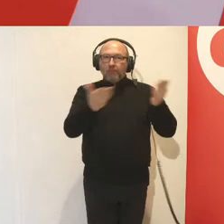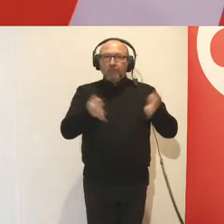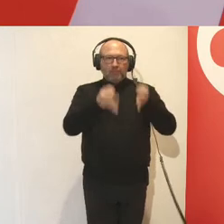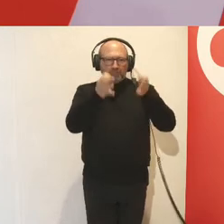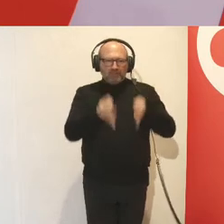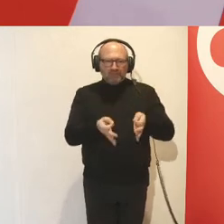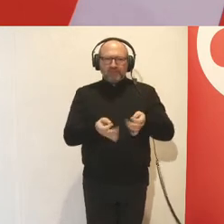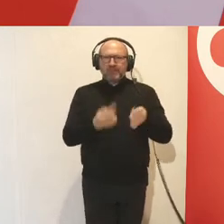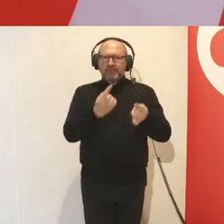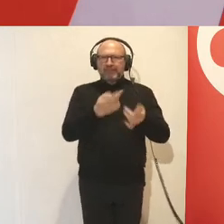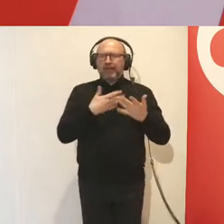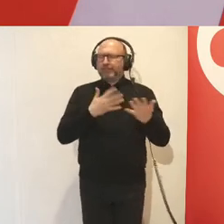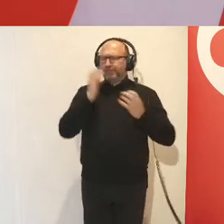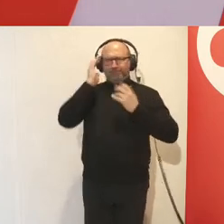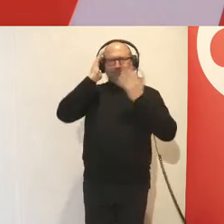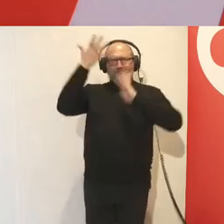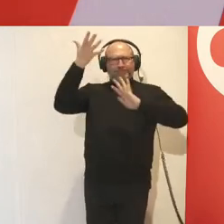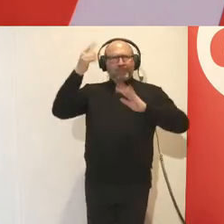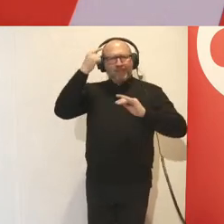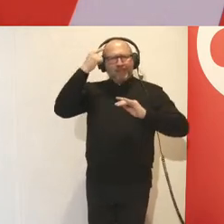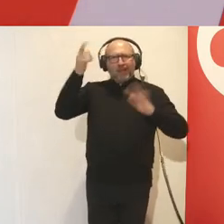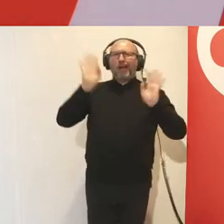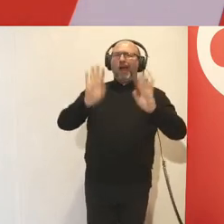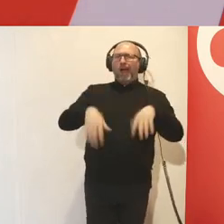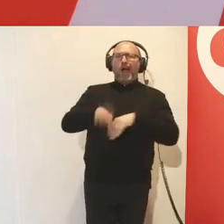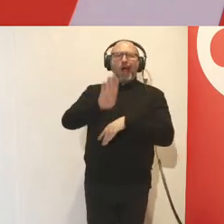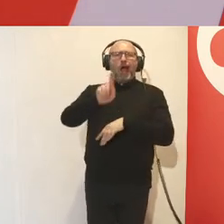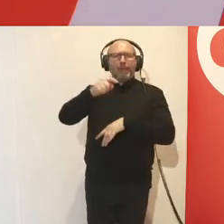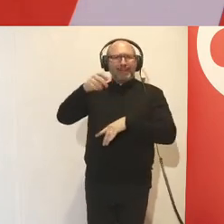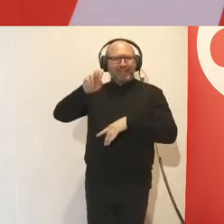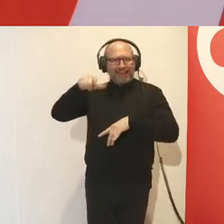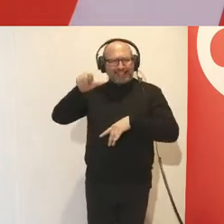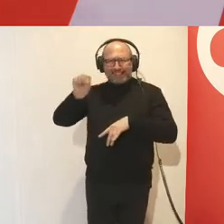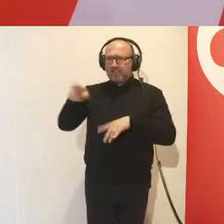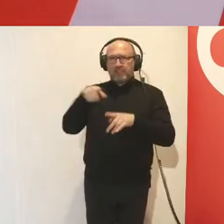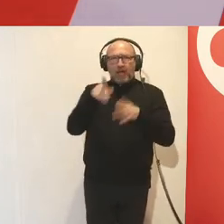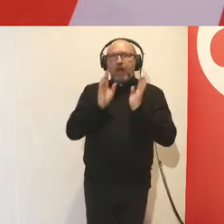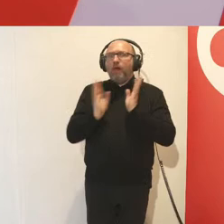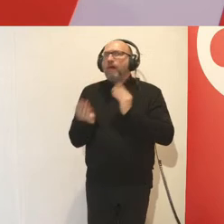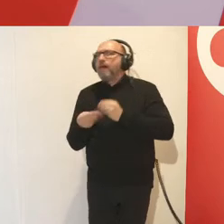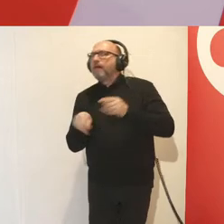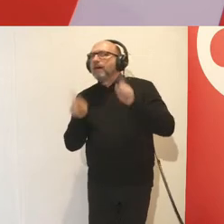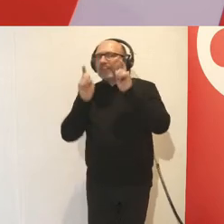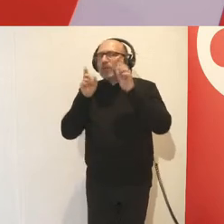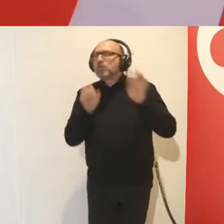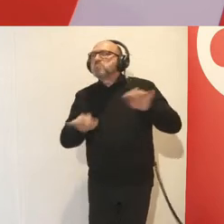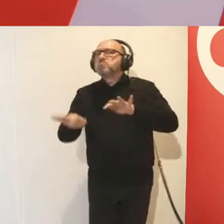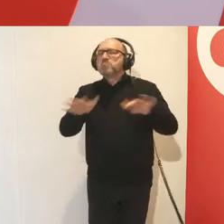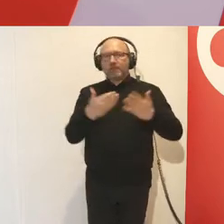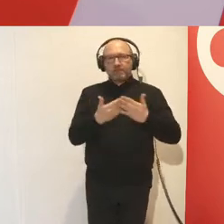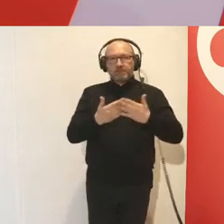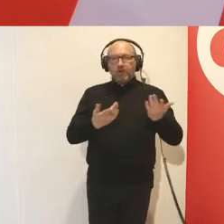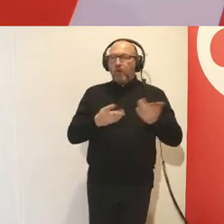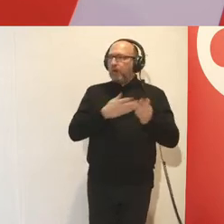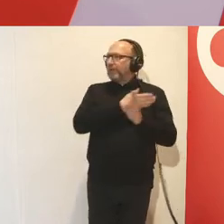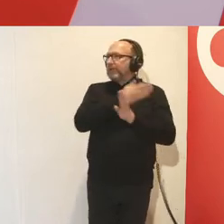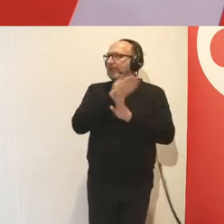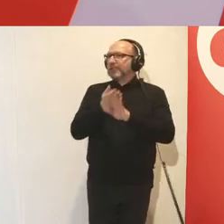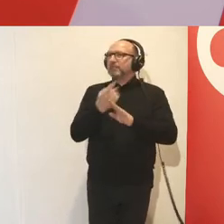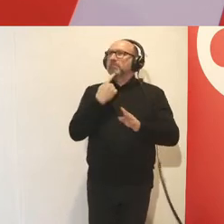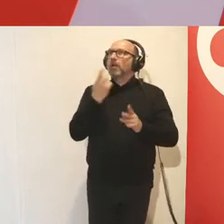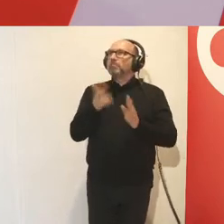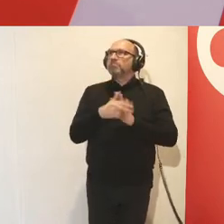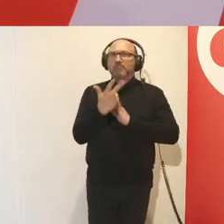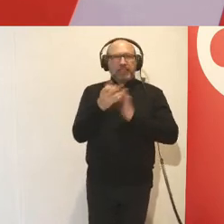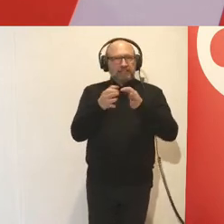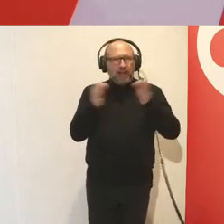einmal so mit solchen wirren gedanken kommen dass bill gates dahinter steckt das geht bis hin zur frage ich hab jetzt vor vor